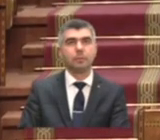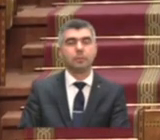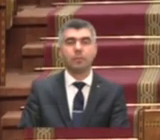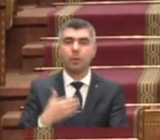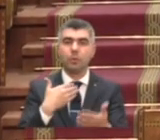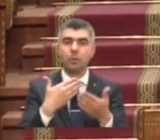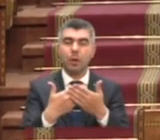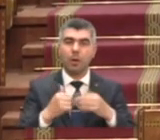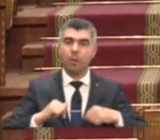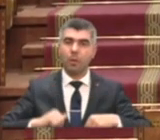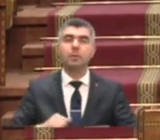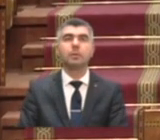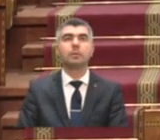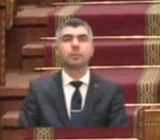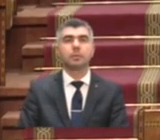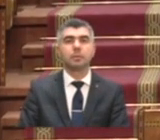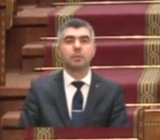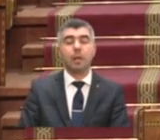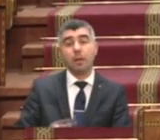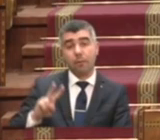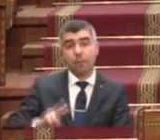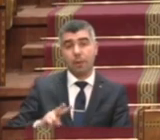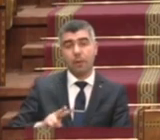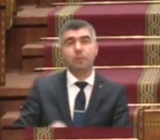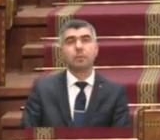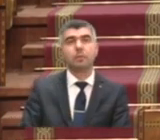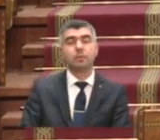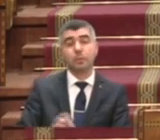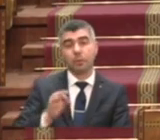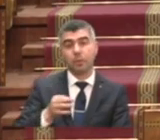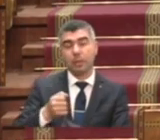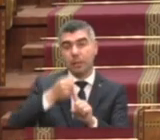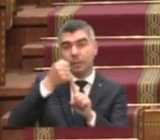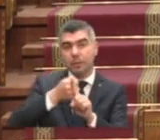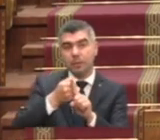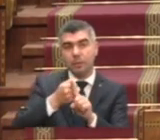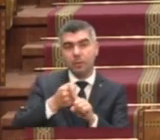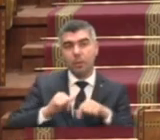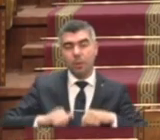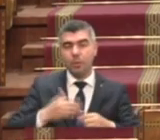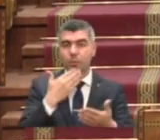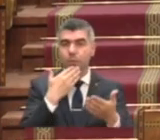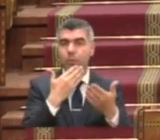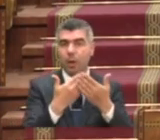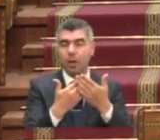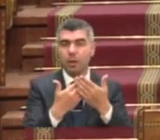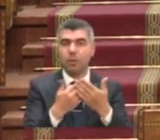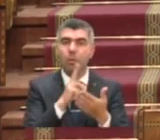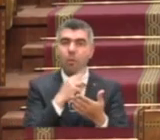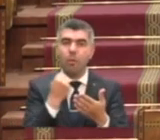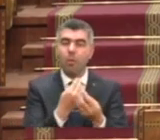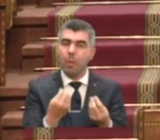شكرا سيد الوزير. حقيقة بأن العمل اللي كتقوموا به رانتم مشكورين عليه والحكومة